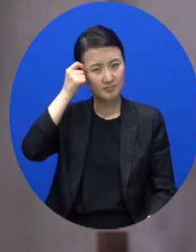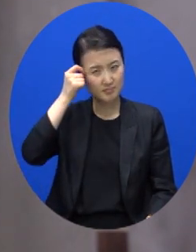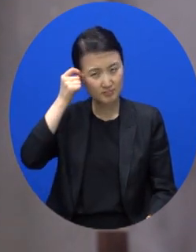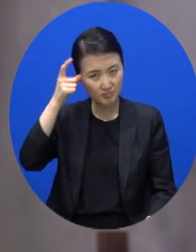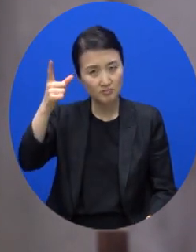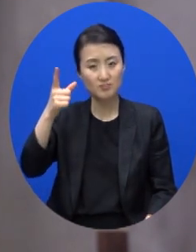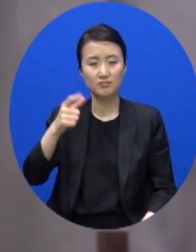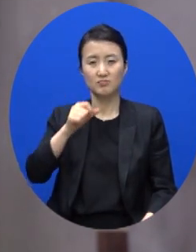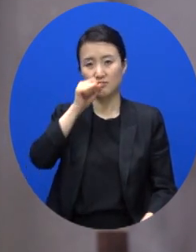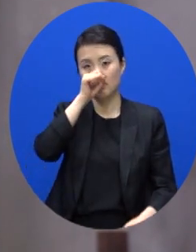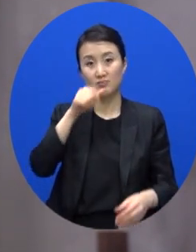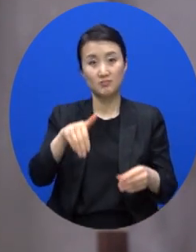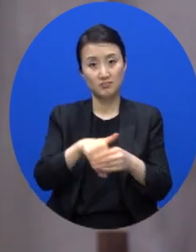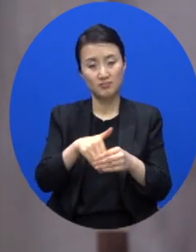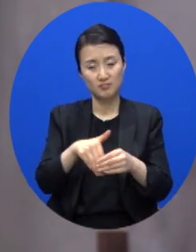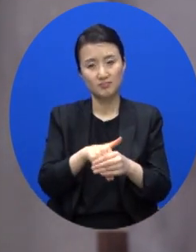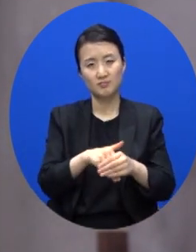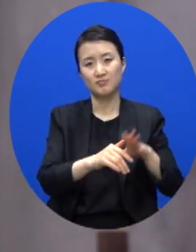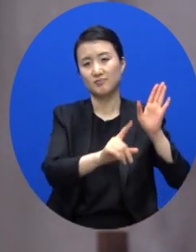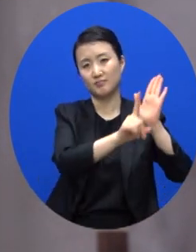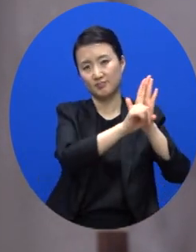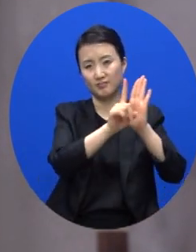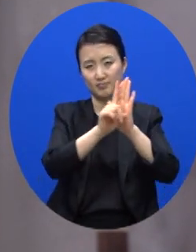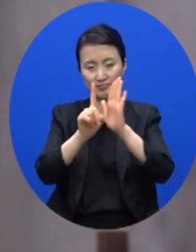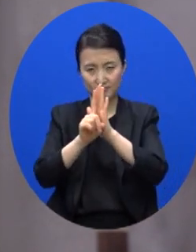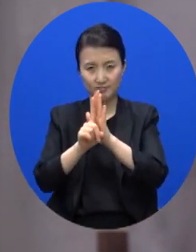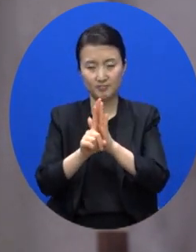문화를 많이 알리기 위해서